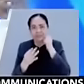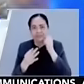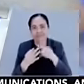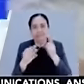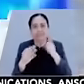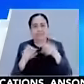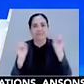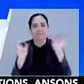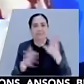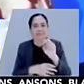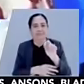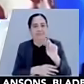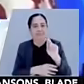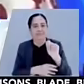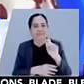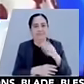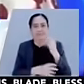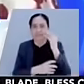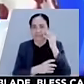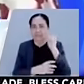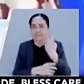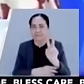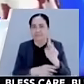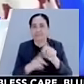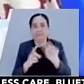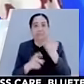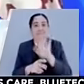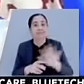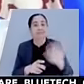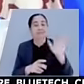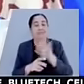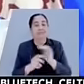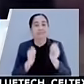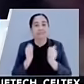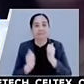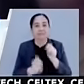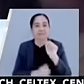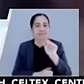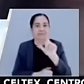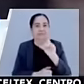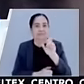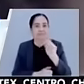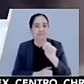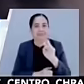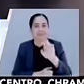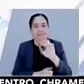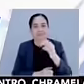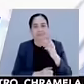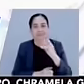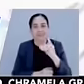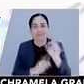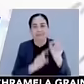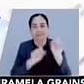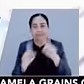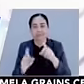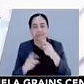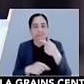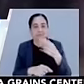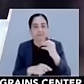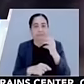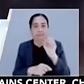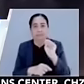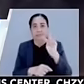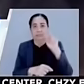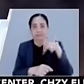Sangre, Michael V, at Asia's multimedia star Alden Richards. Pati pagdalaw ni GMA Senior Vice President